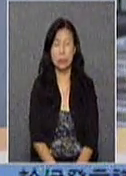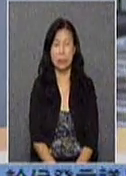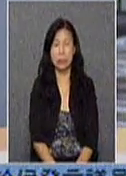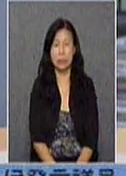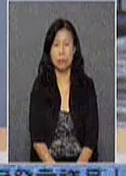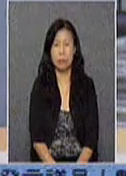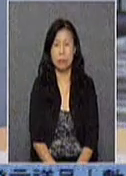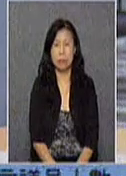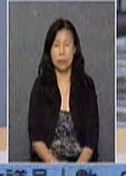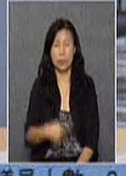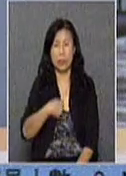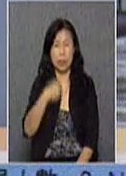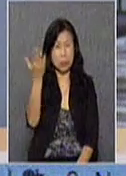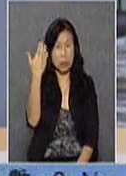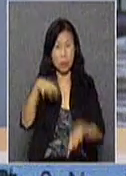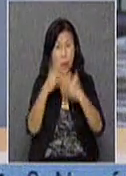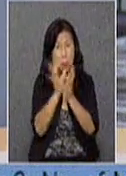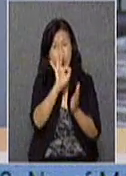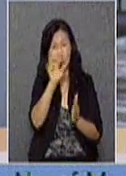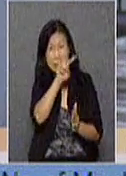咪？我係從來未見過一個